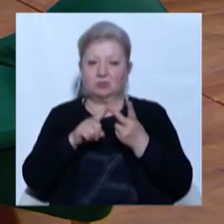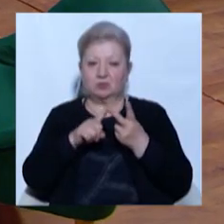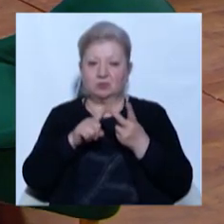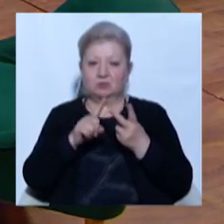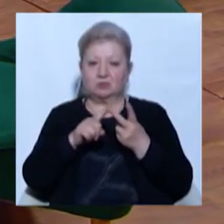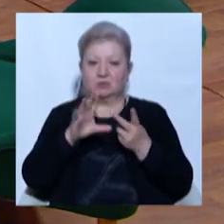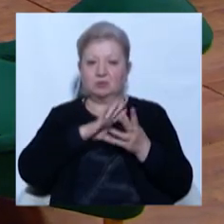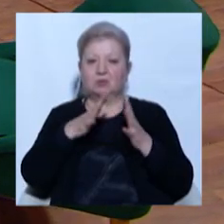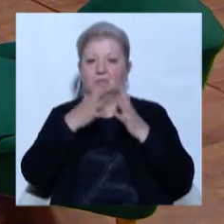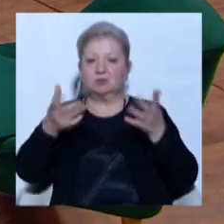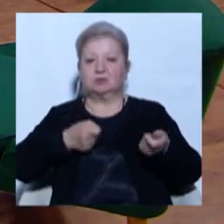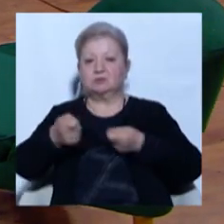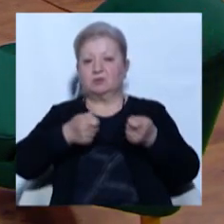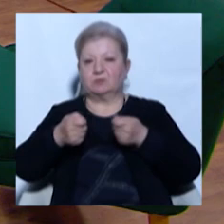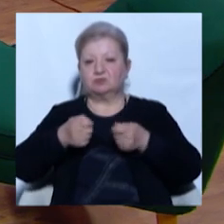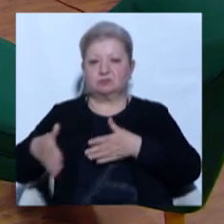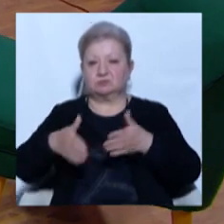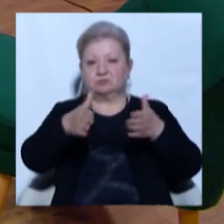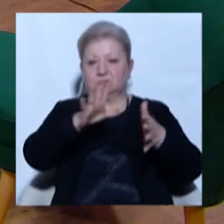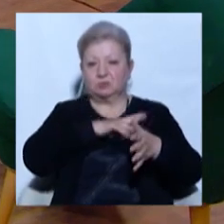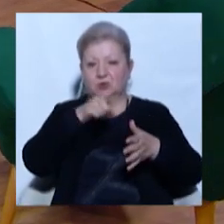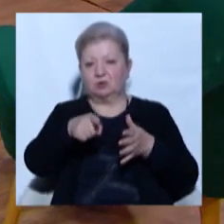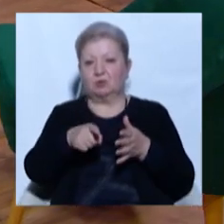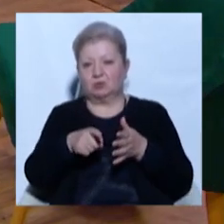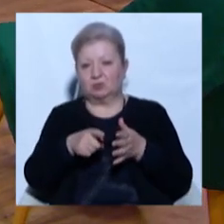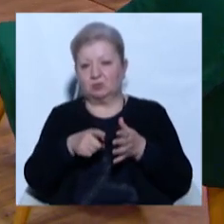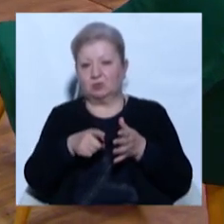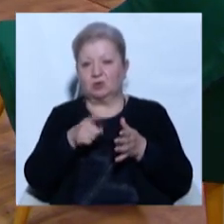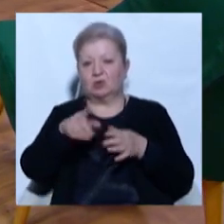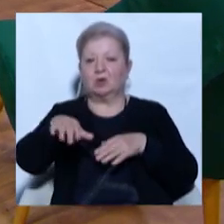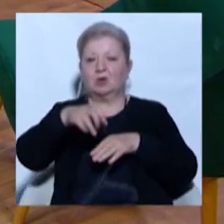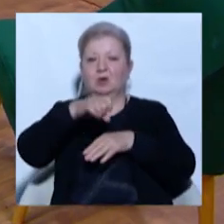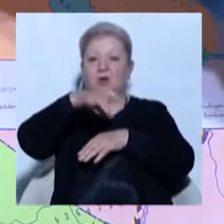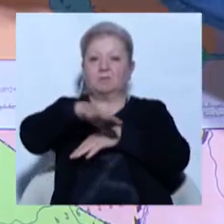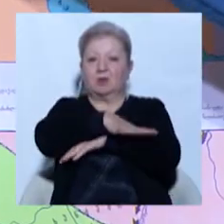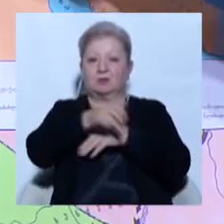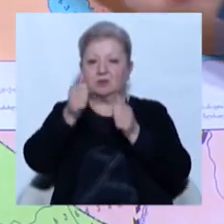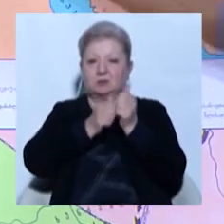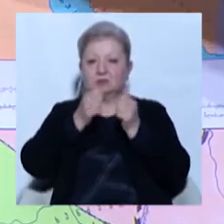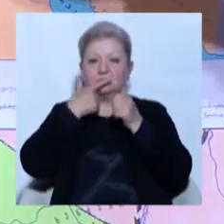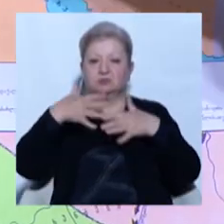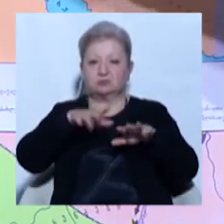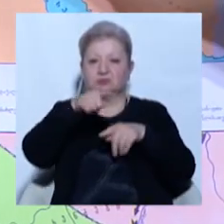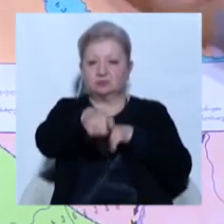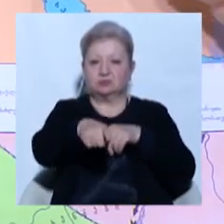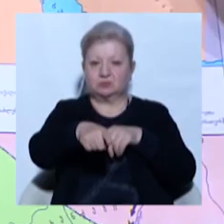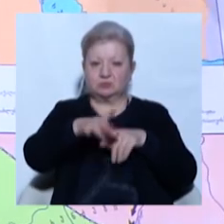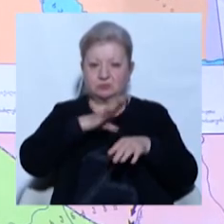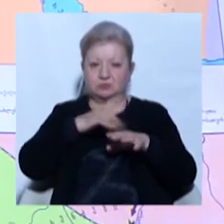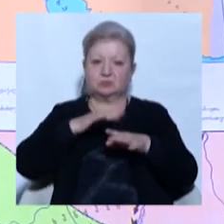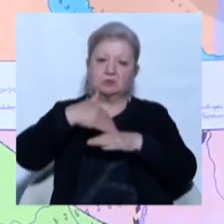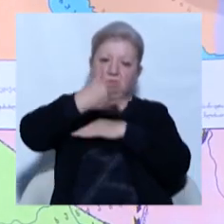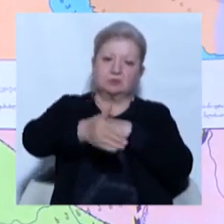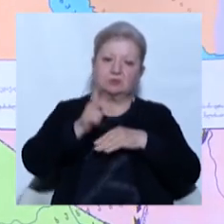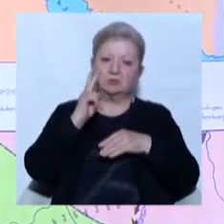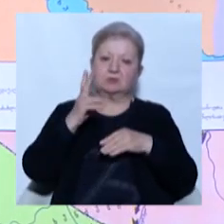მეორე კი დიდი სავაჭრო გზები იყო, რომელიც ხმელთაშუა ზღვის გამოვლით და შავი ზღვის გადავლით კასპიის